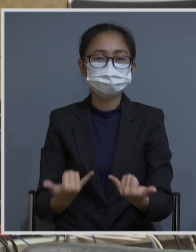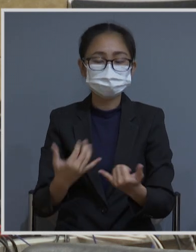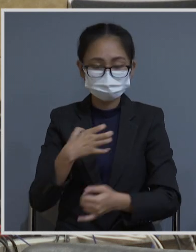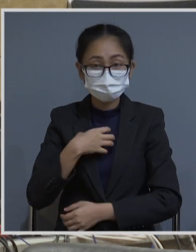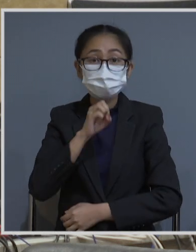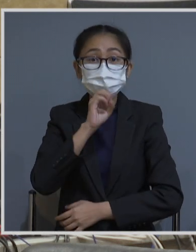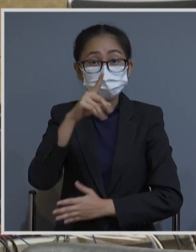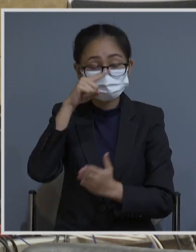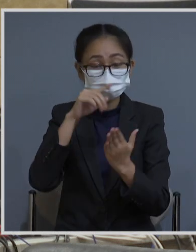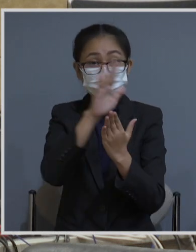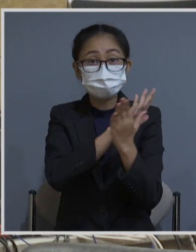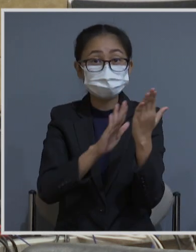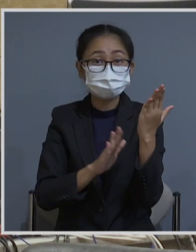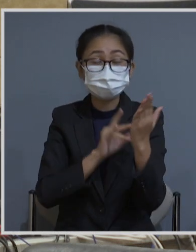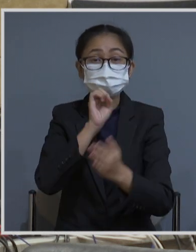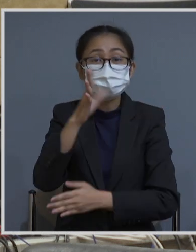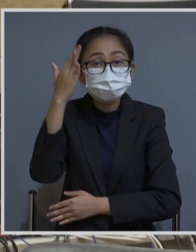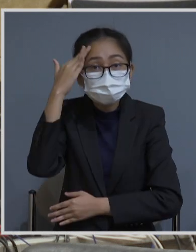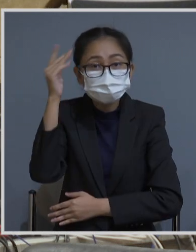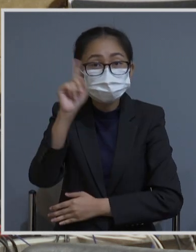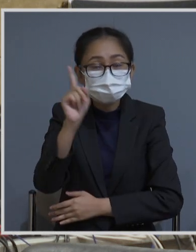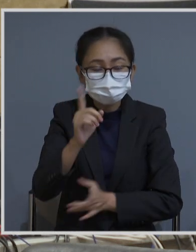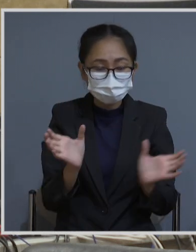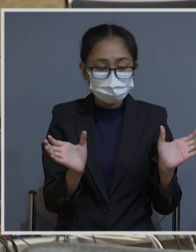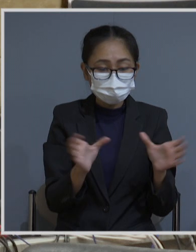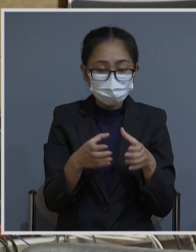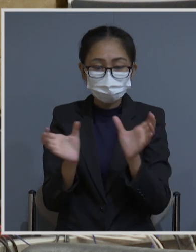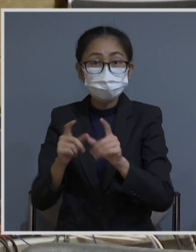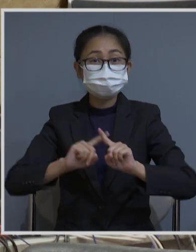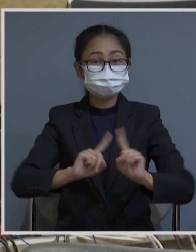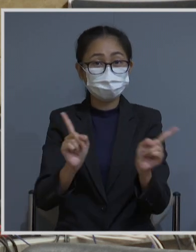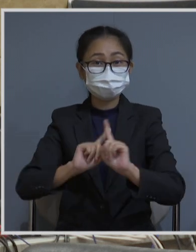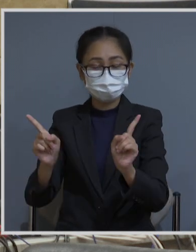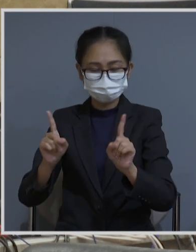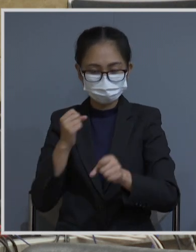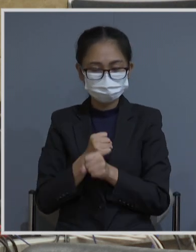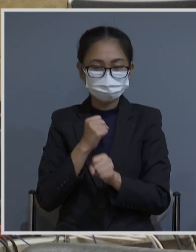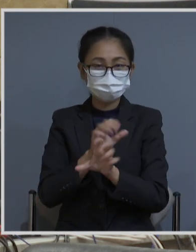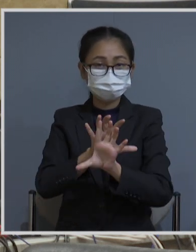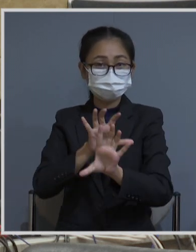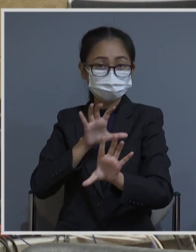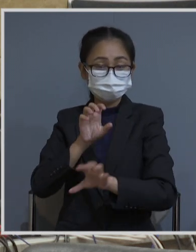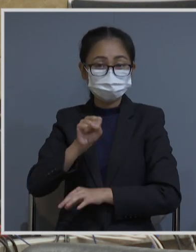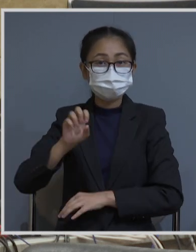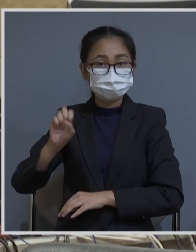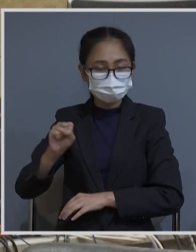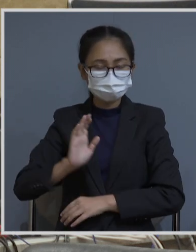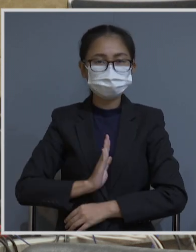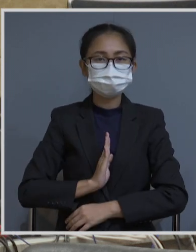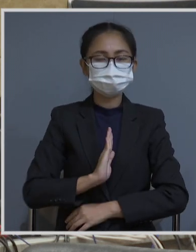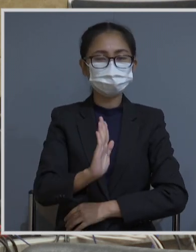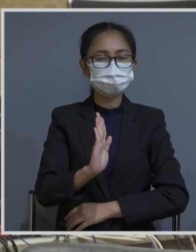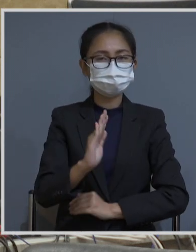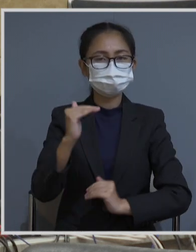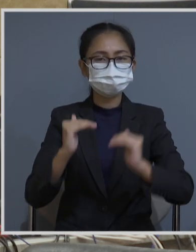ทั้งประเทศอีทราบว่าแม้นจะต่างภาพกันแต่เมื่อการทำงานในสภาผู้แทนราษฎรก็มีความเป็นธรรมไม่